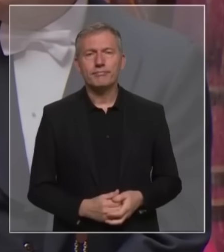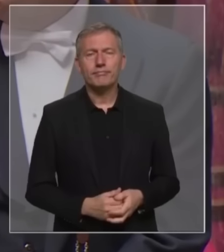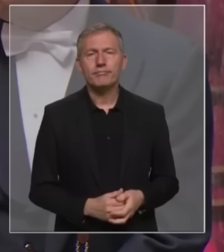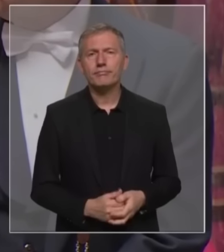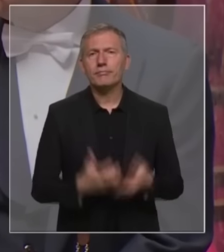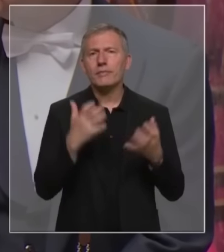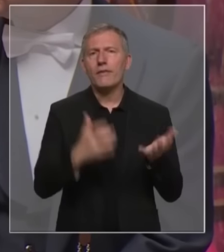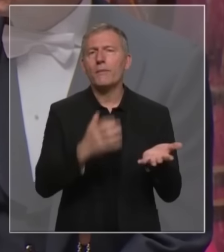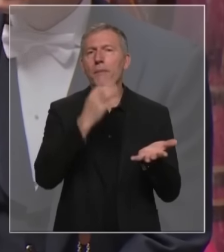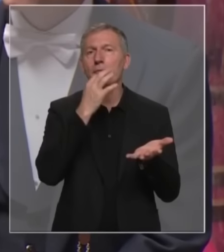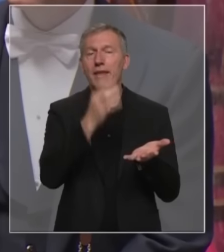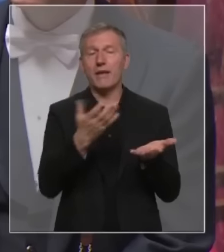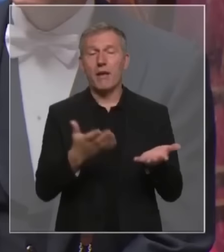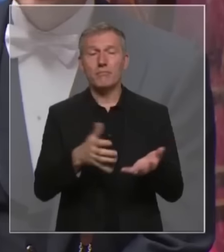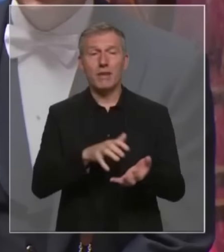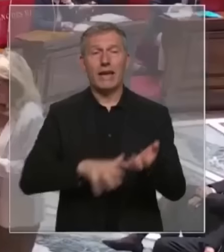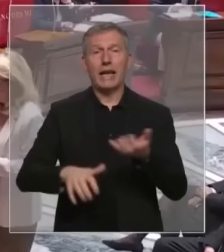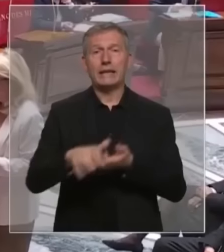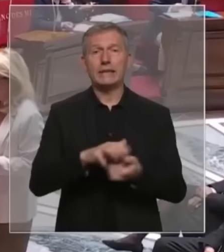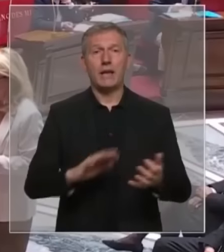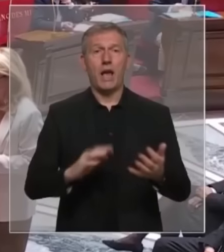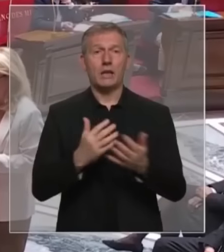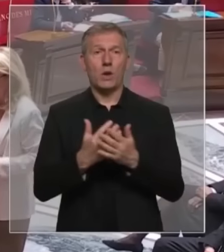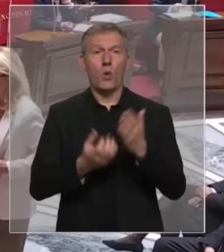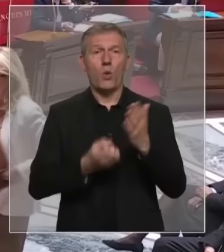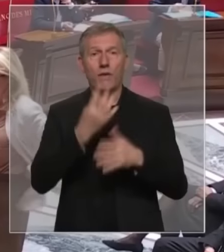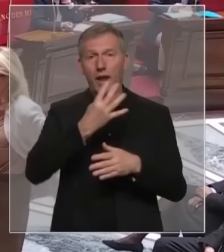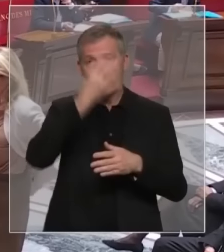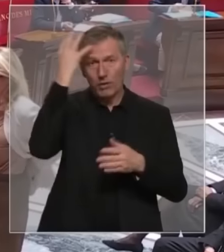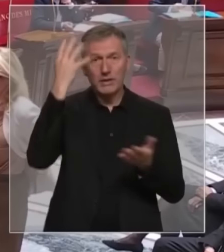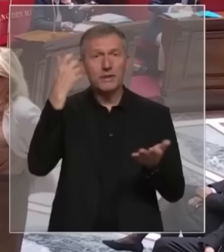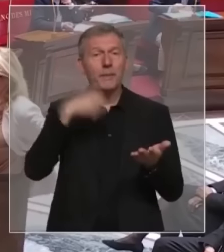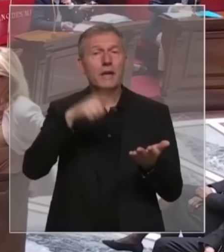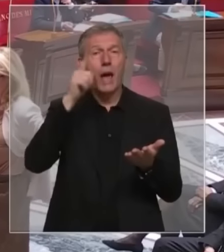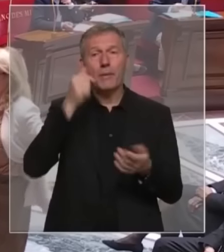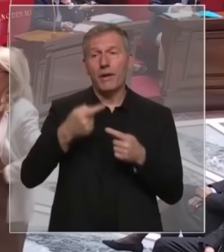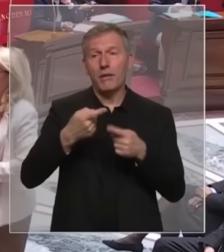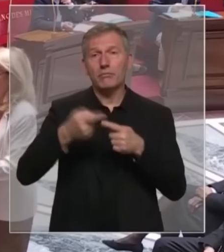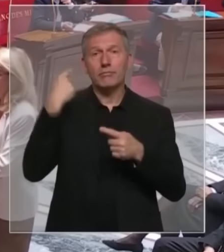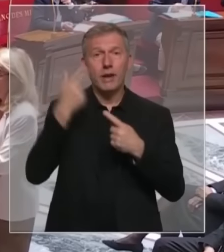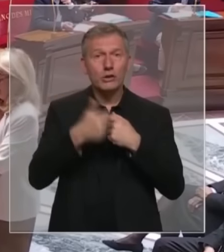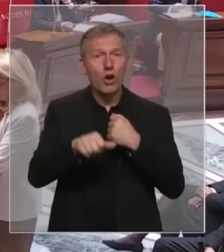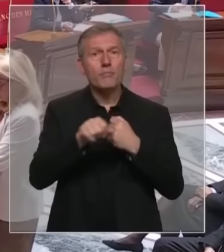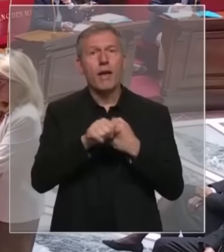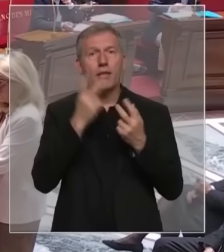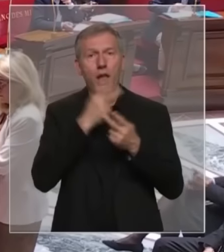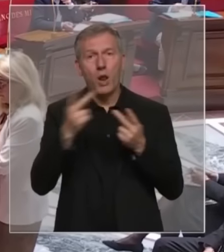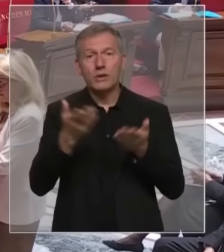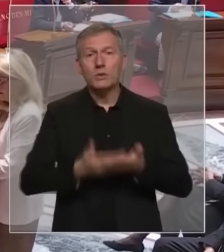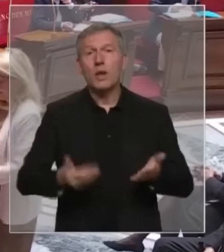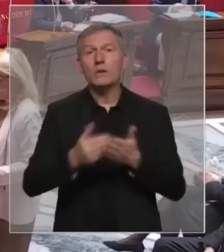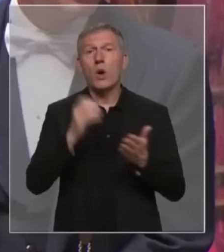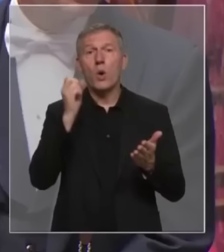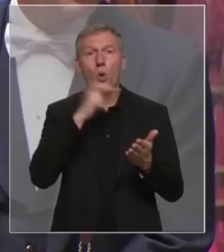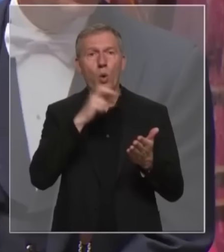qu'en réaction à cette crise que subit le territoire calédonien le président de la République a pris la décision la semaine dernière de décréter l'état d'urgence vous le